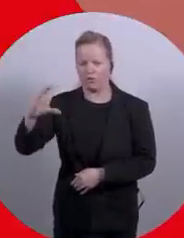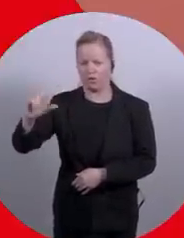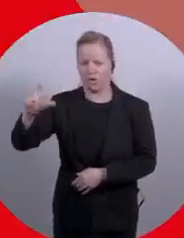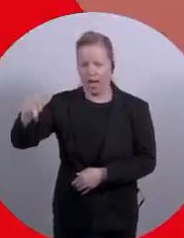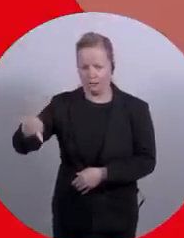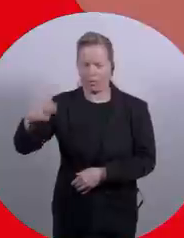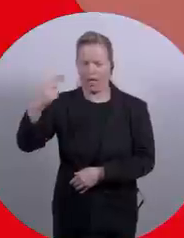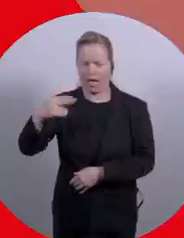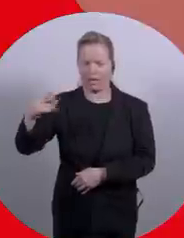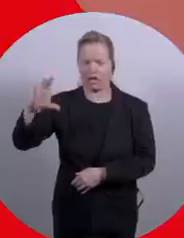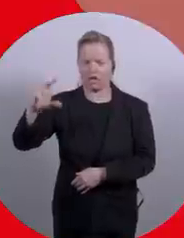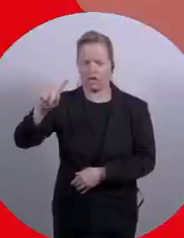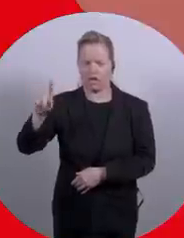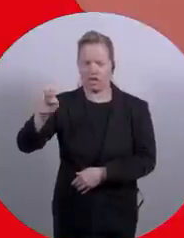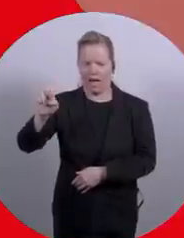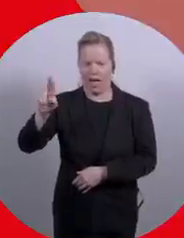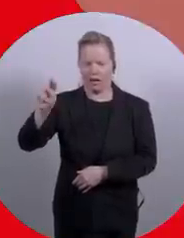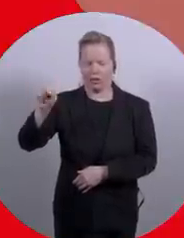tschernobaski